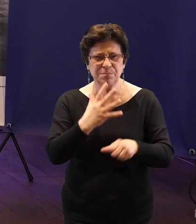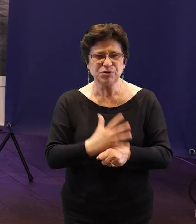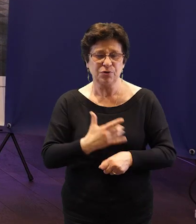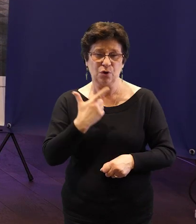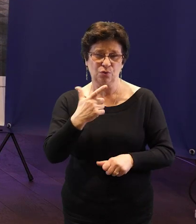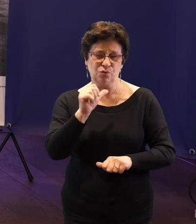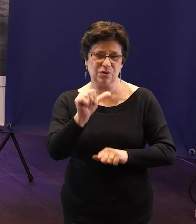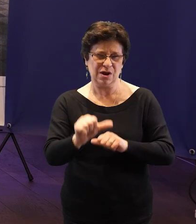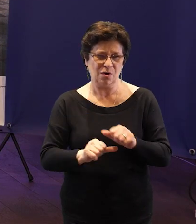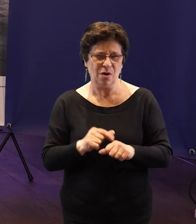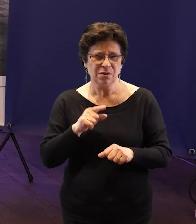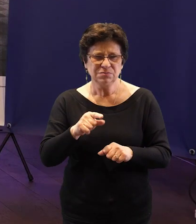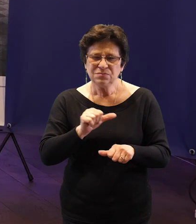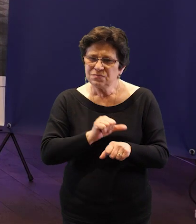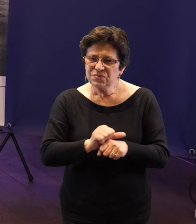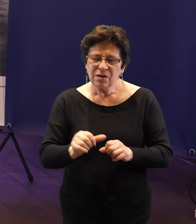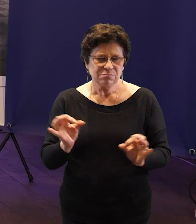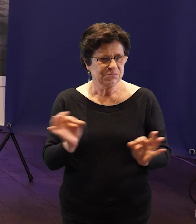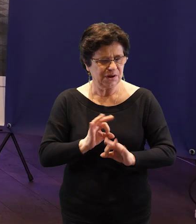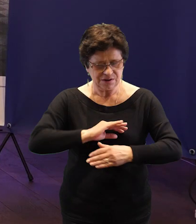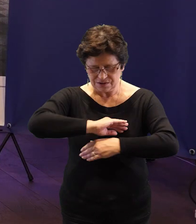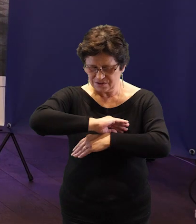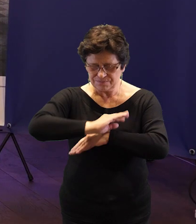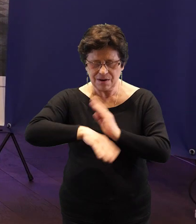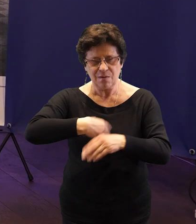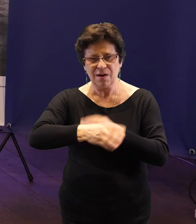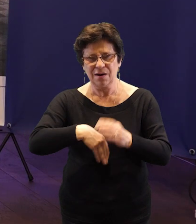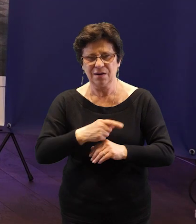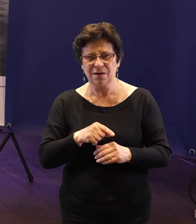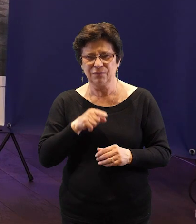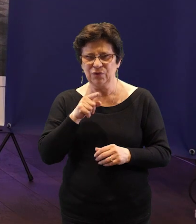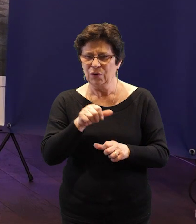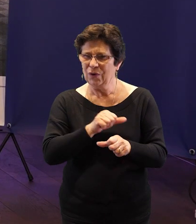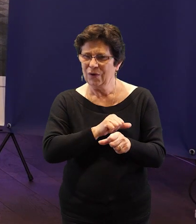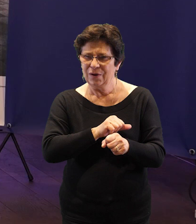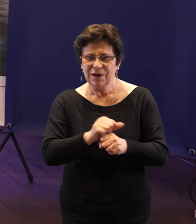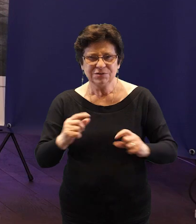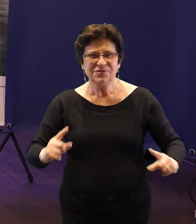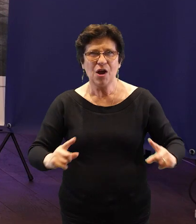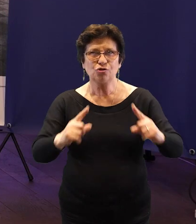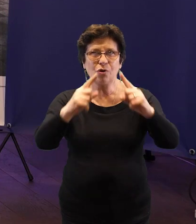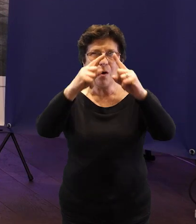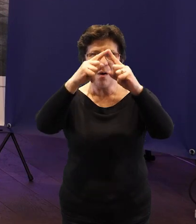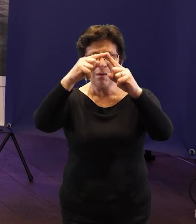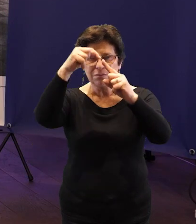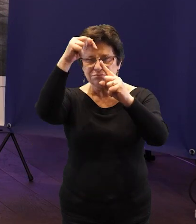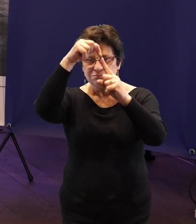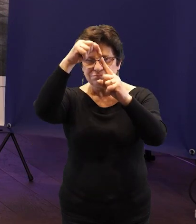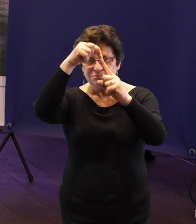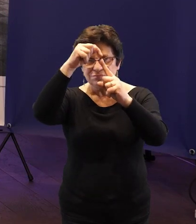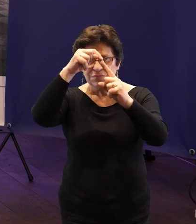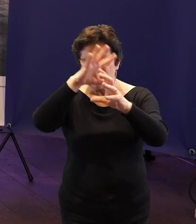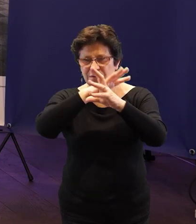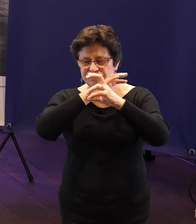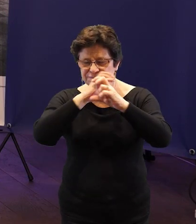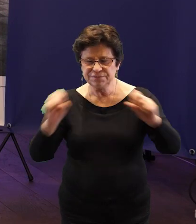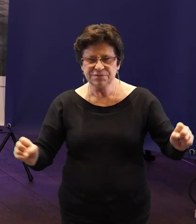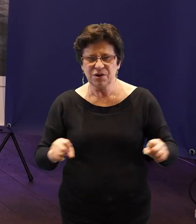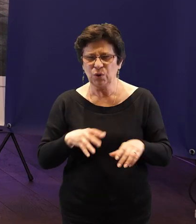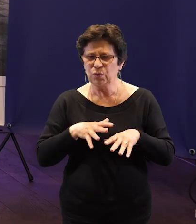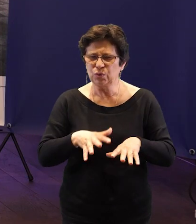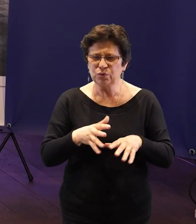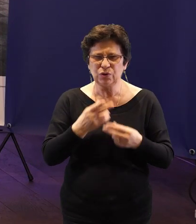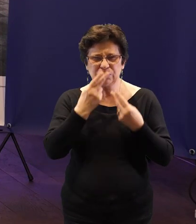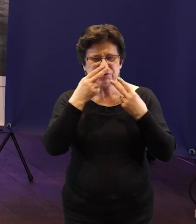To, o czym dzisiaj Państwu opowiadałem, to jest tak naprawdę wierzchołek góry lodowej. Tam jest masę świadków,